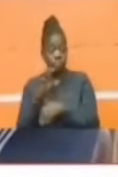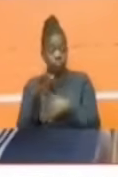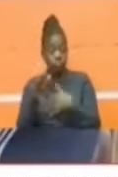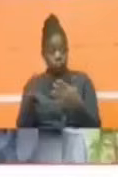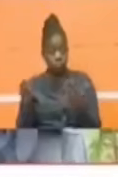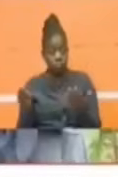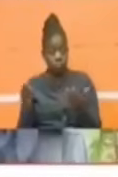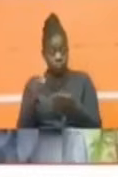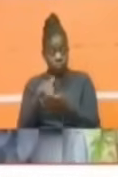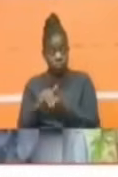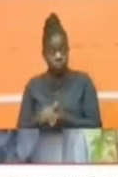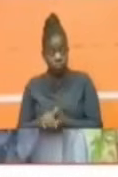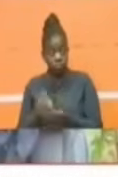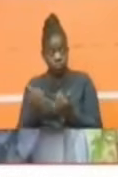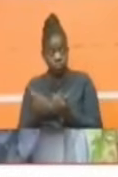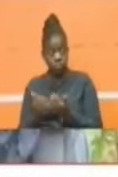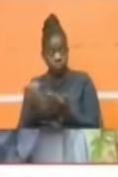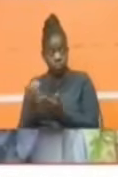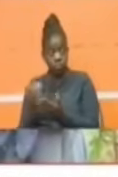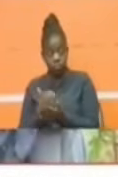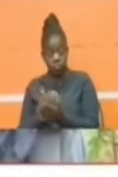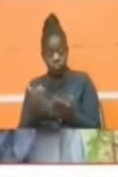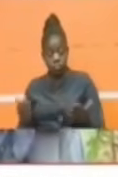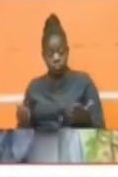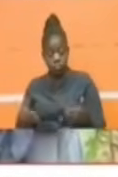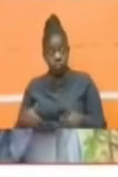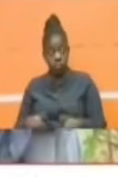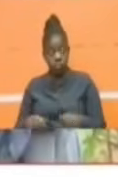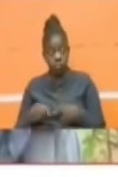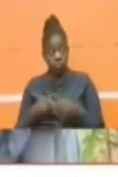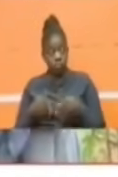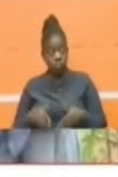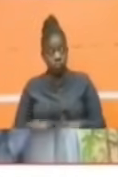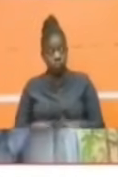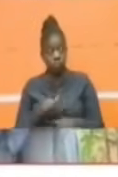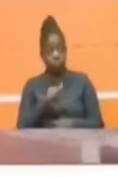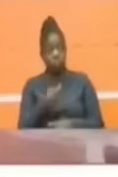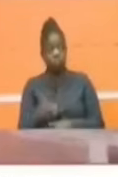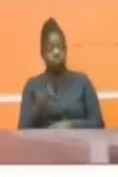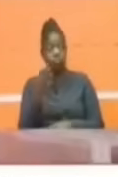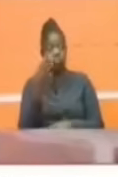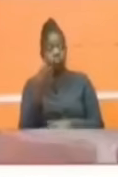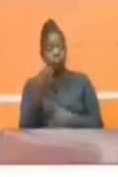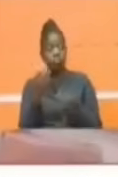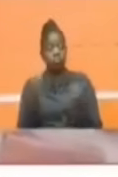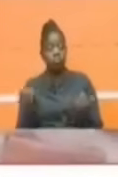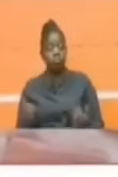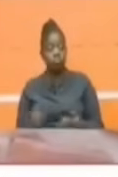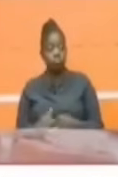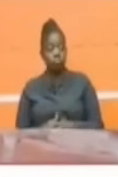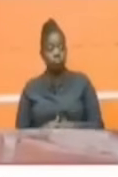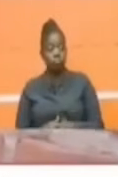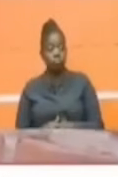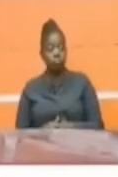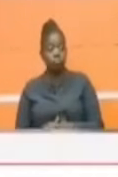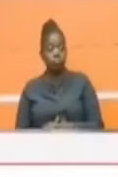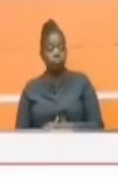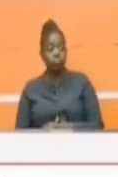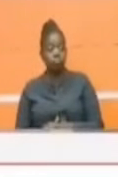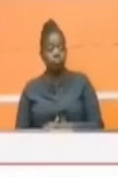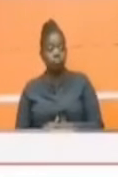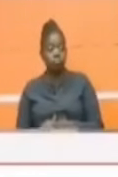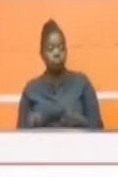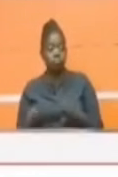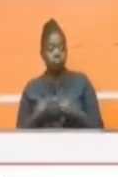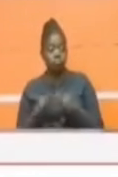namwandu kubanga yali akyalimu emmunye era yamuzaalamu abaana balabana abaana bona balenzi n'emundu